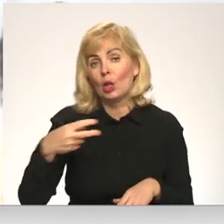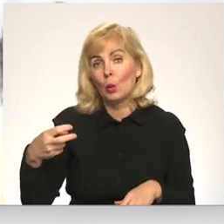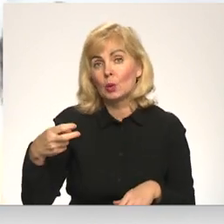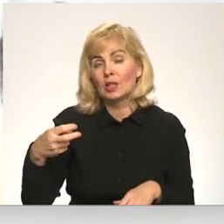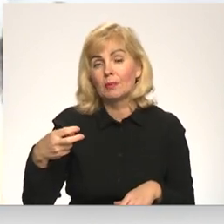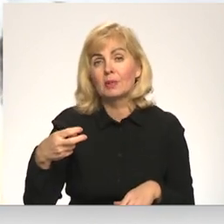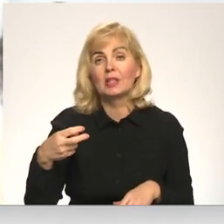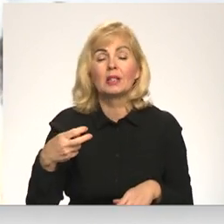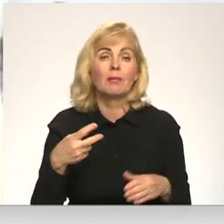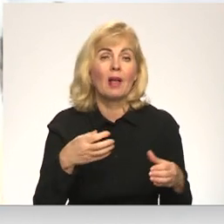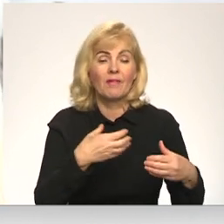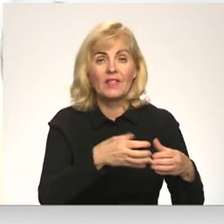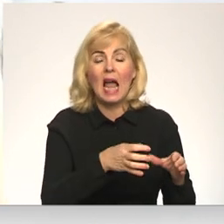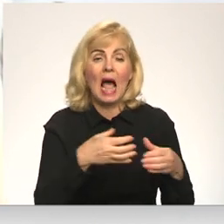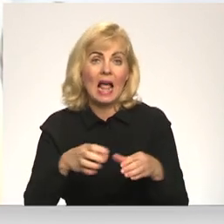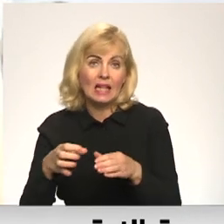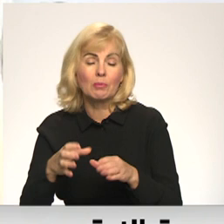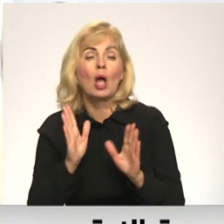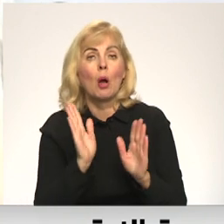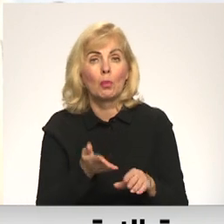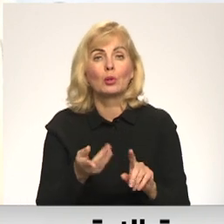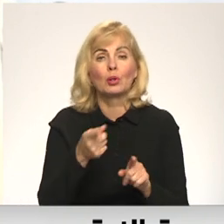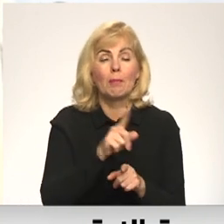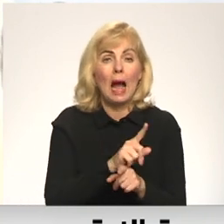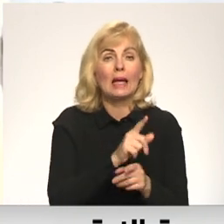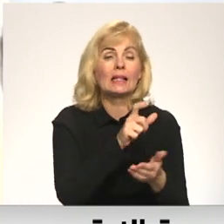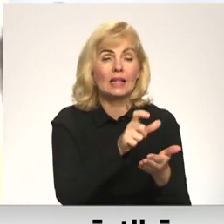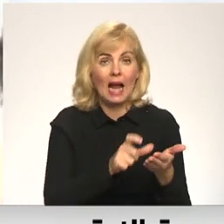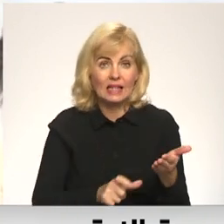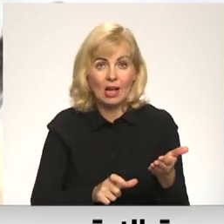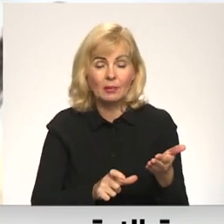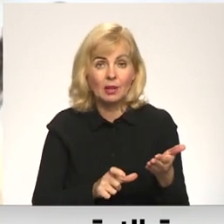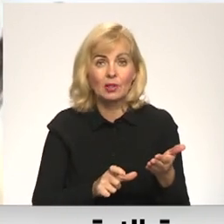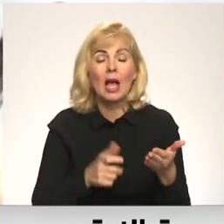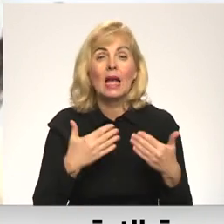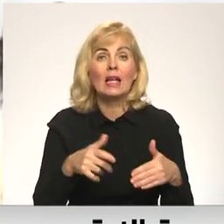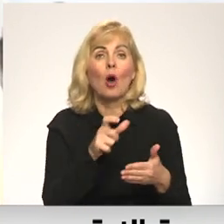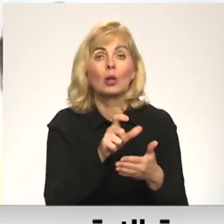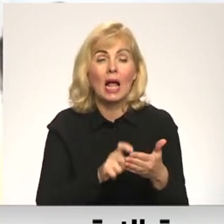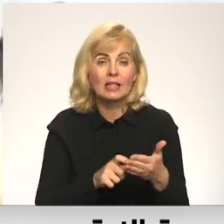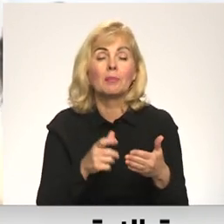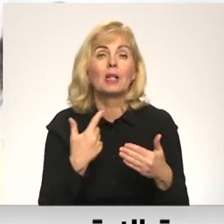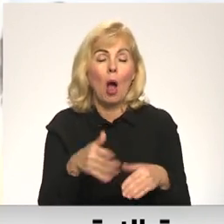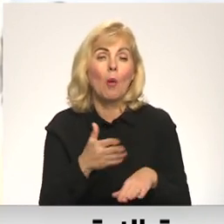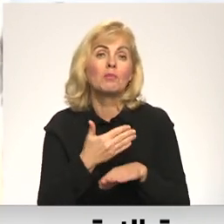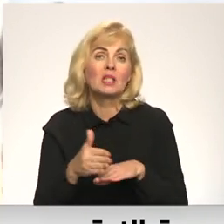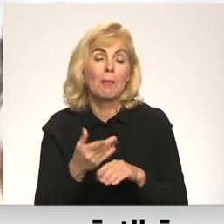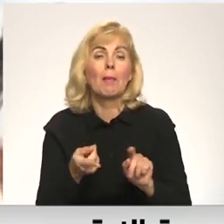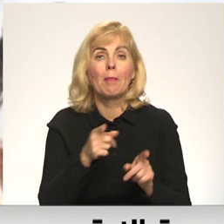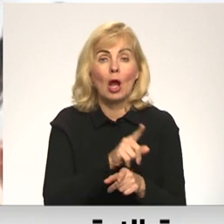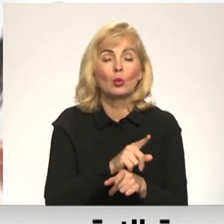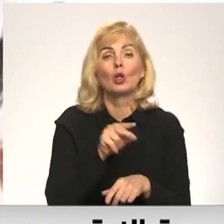200 vienības, kurām tiks mainītas receptūras. Jau receptūra tiek mainīta, samazinot